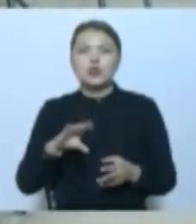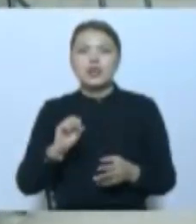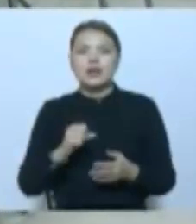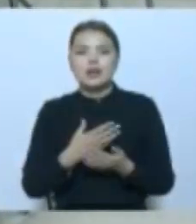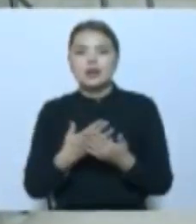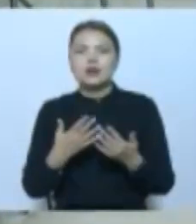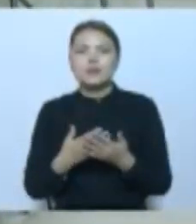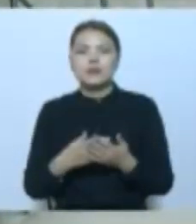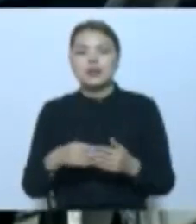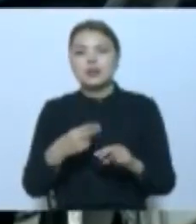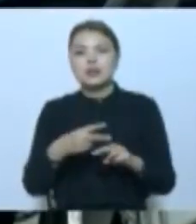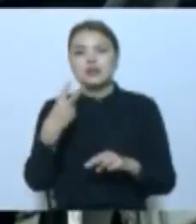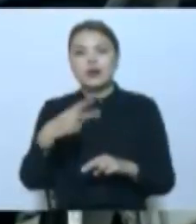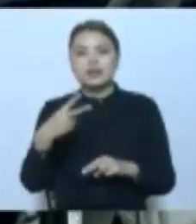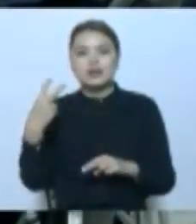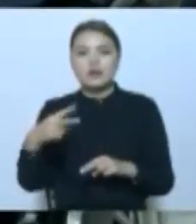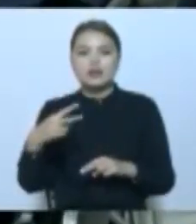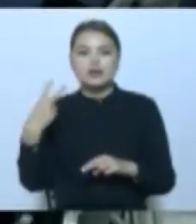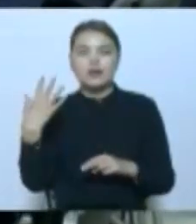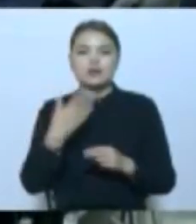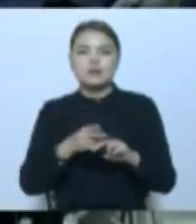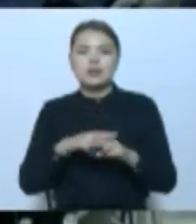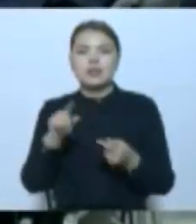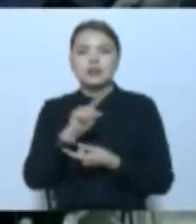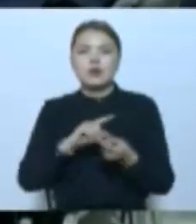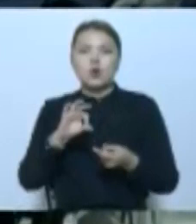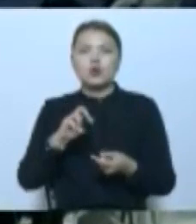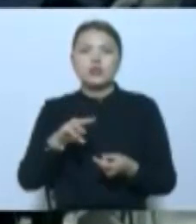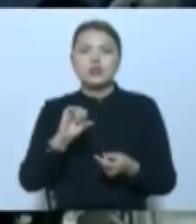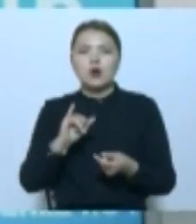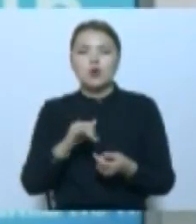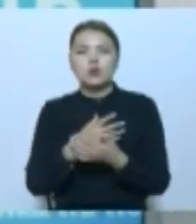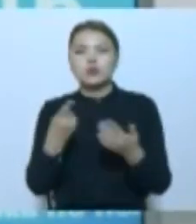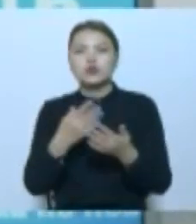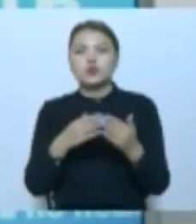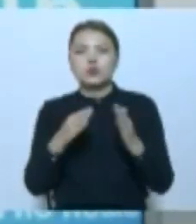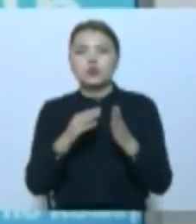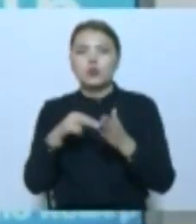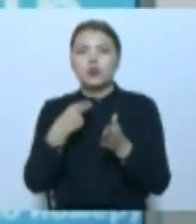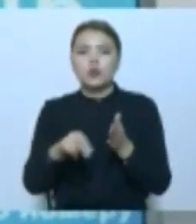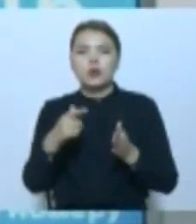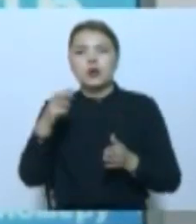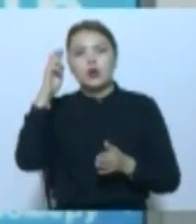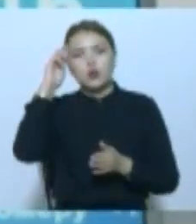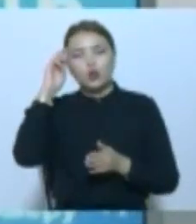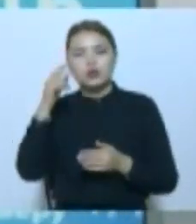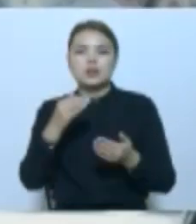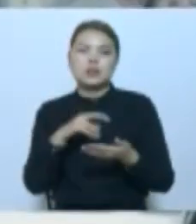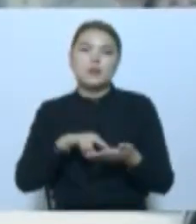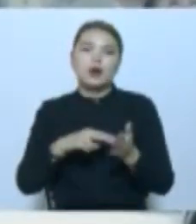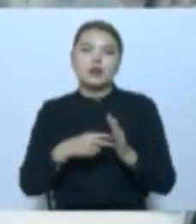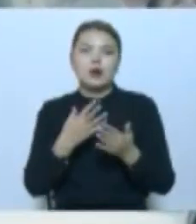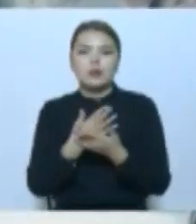названием 9225 переименовали в утау это ещё одна возможность приобретения жилья по госпрограмме для казахстанцев